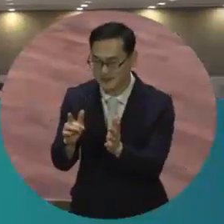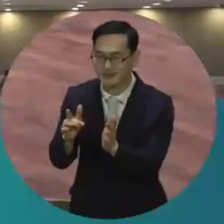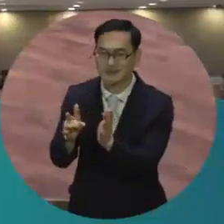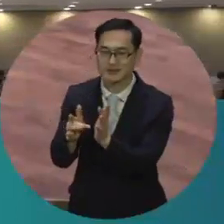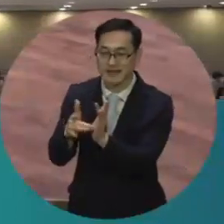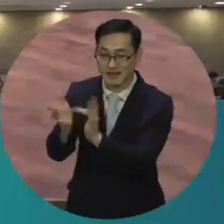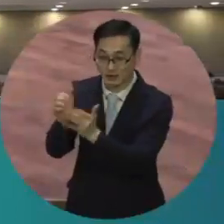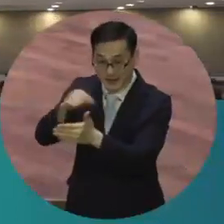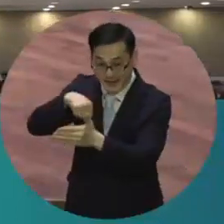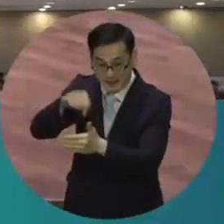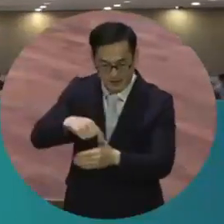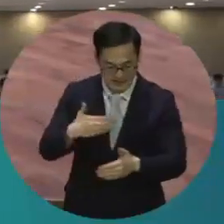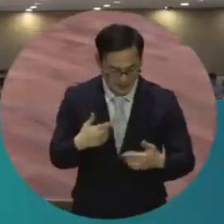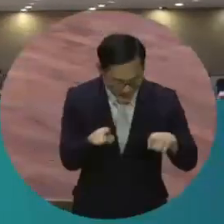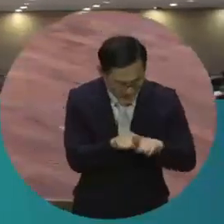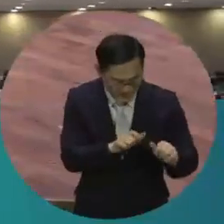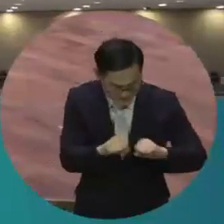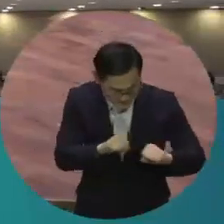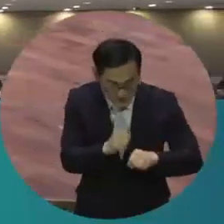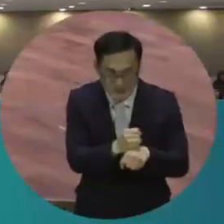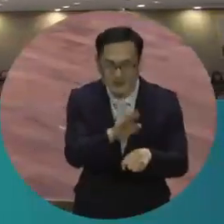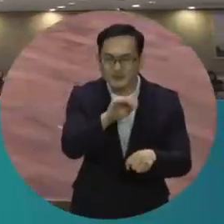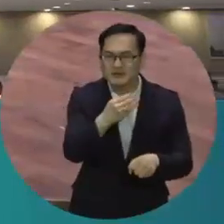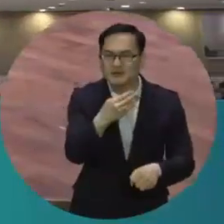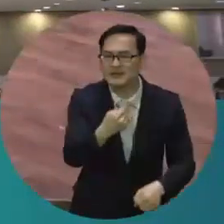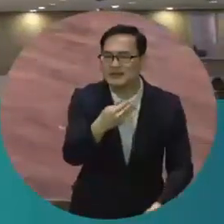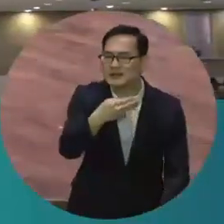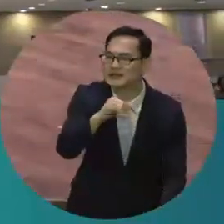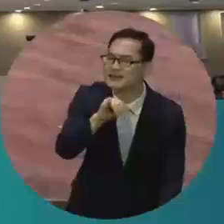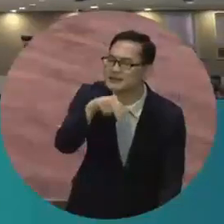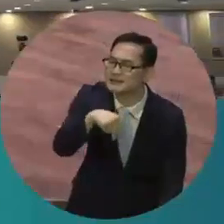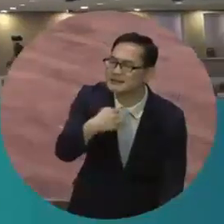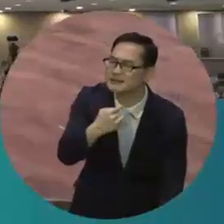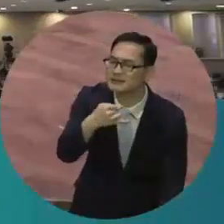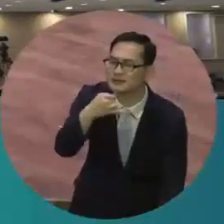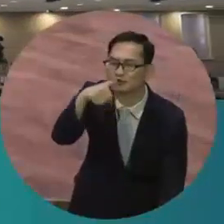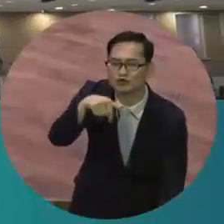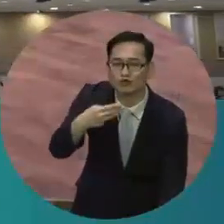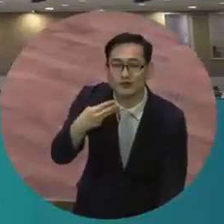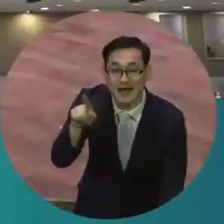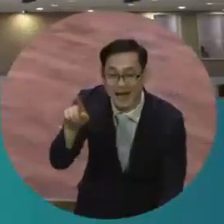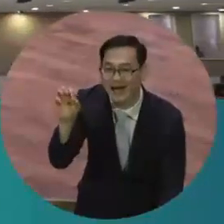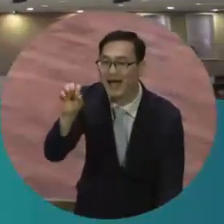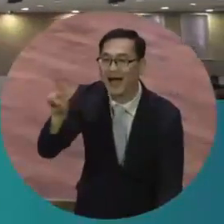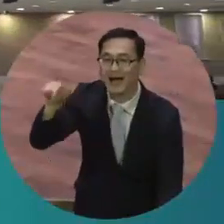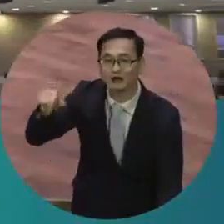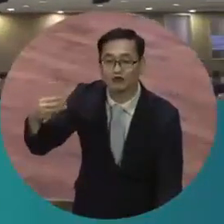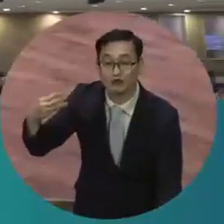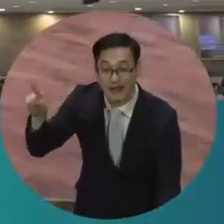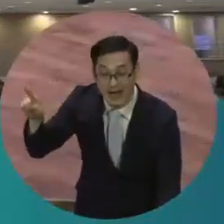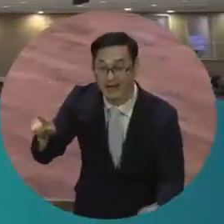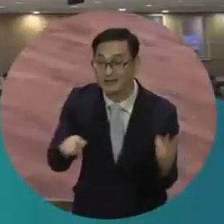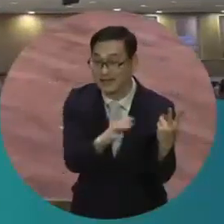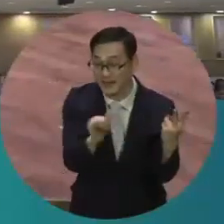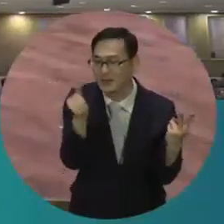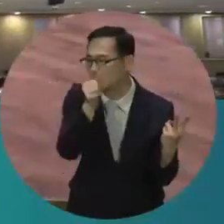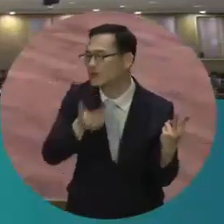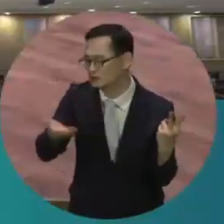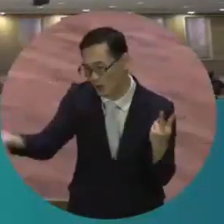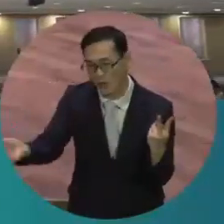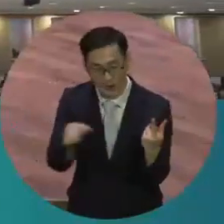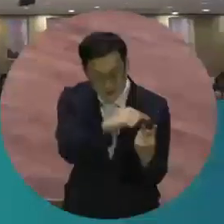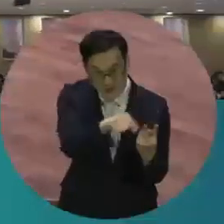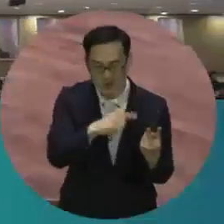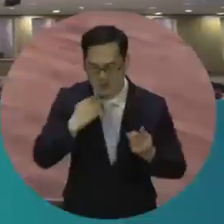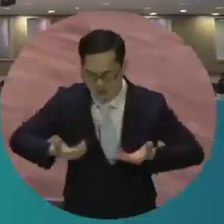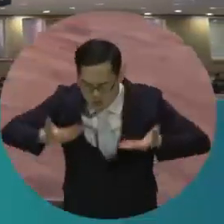브리스가와 아굴라에게 문안하라. 그들은 내 목숨을 위하여 자기들의 목까지도 내어놓았나니 나뿐 아니라